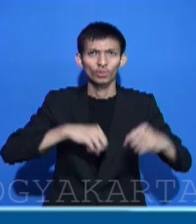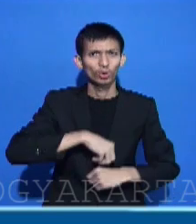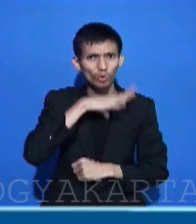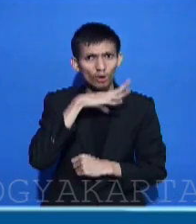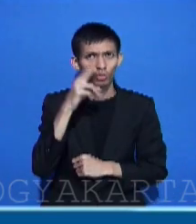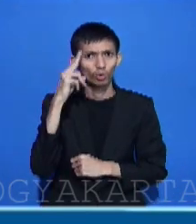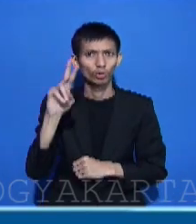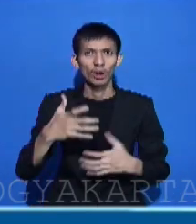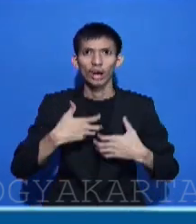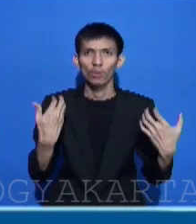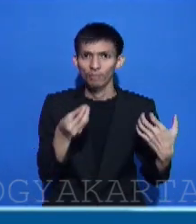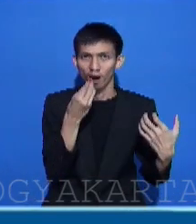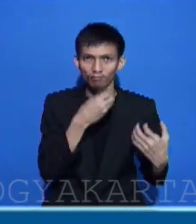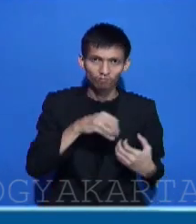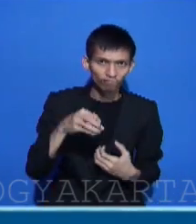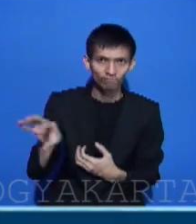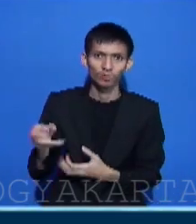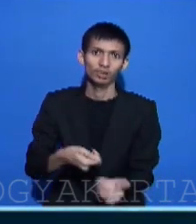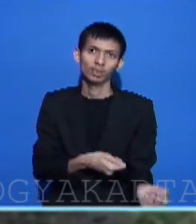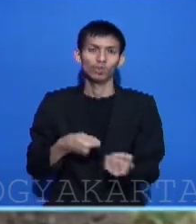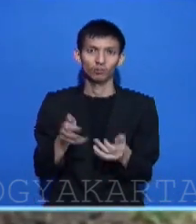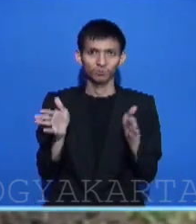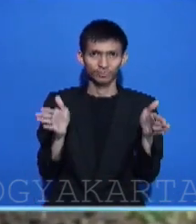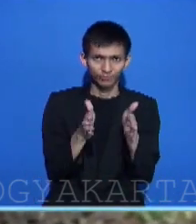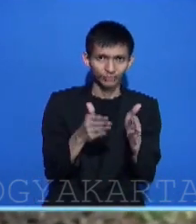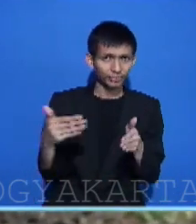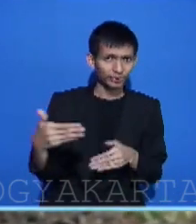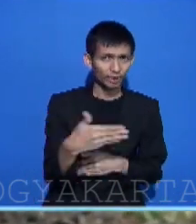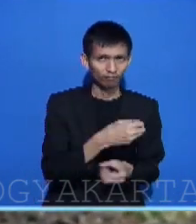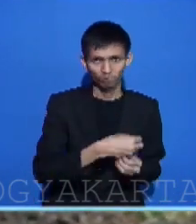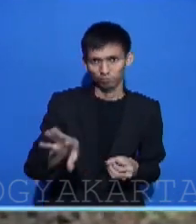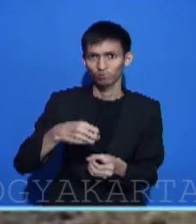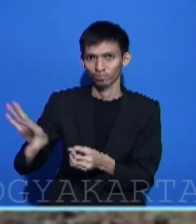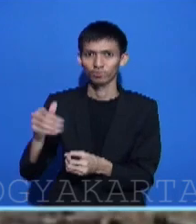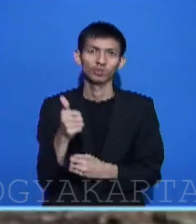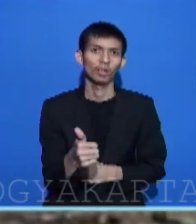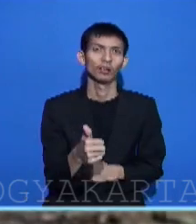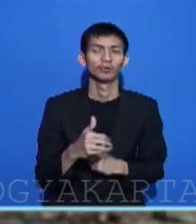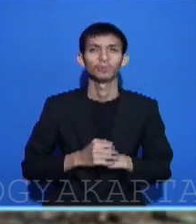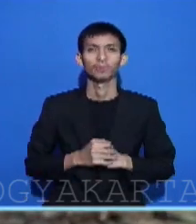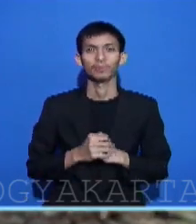ingkang ukuran iPhone Alit dipun kita akan kanggih pakan Ulam mekaten Adi Nugroho Lan Wendy Wicaksono asung Papua